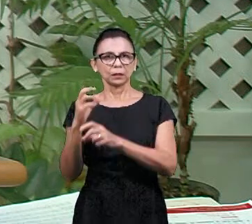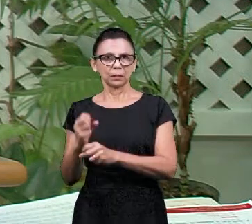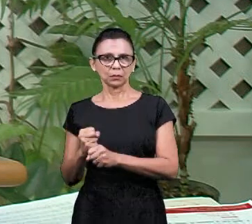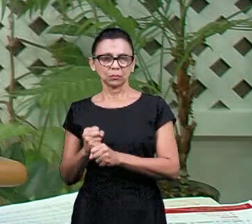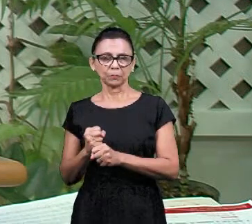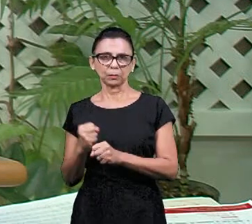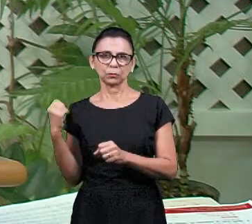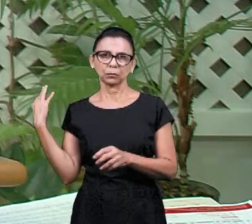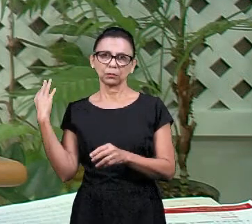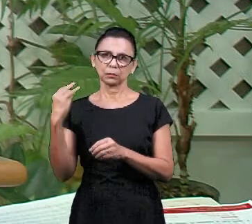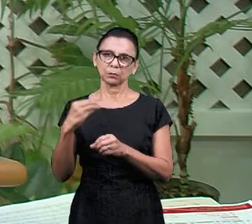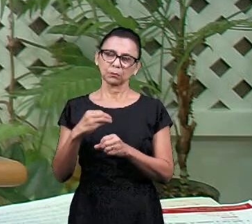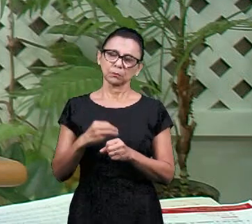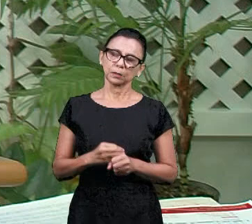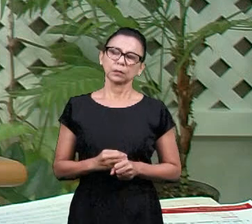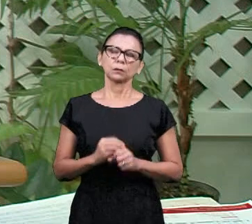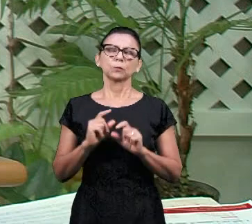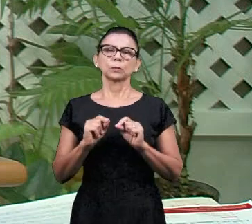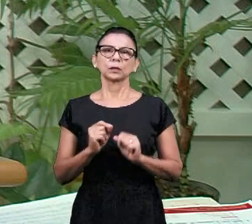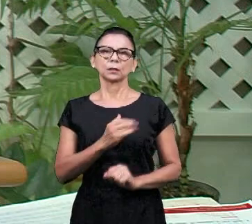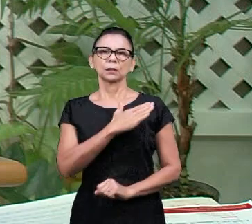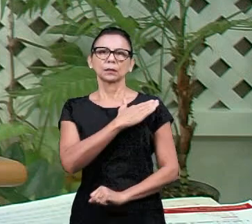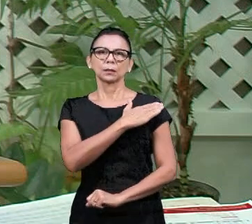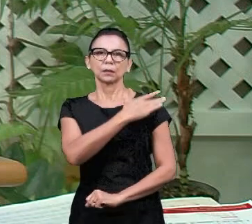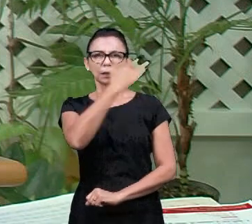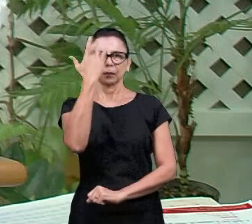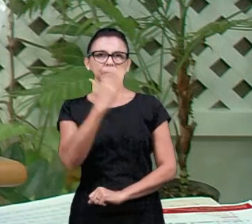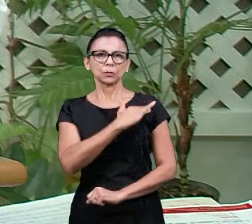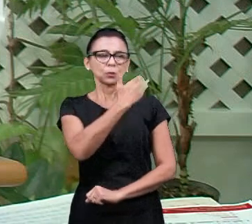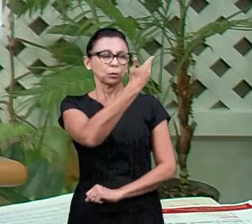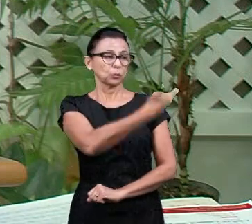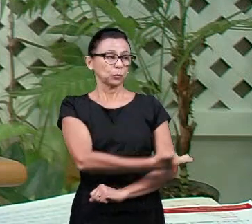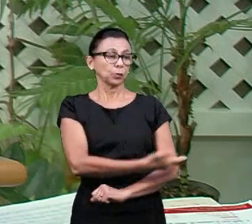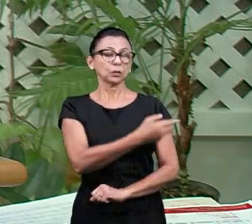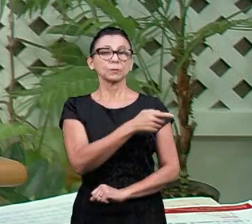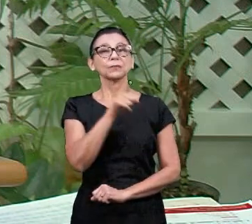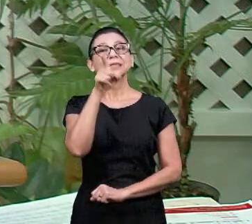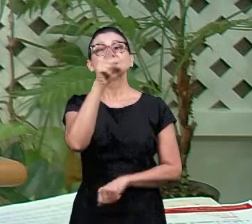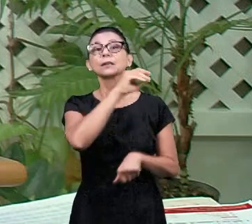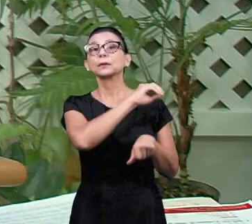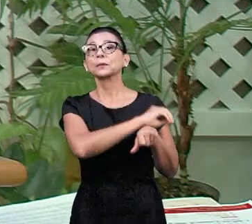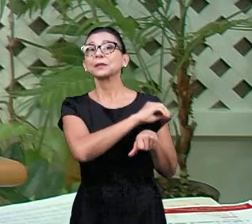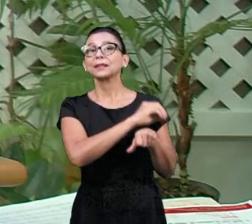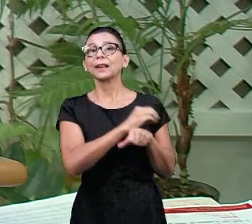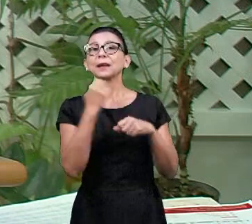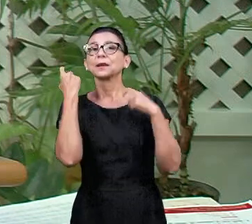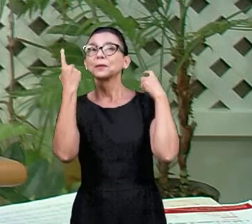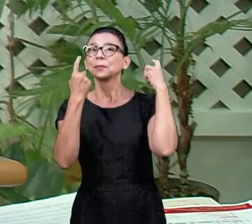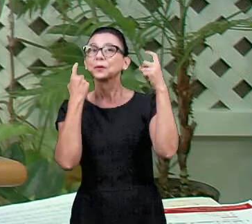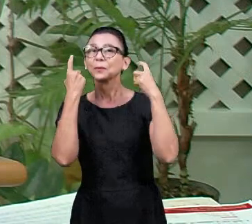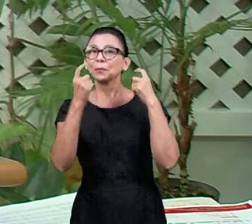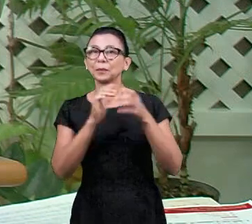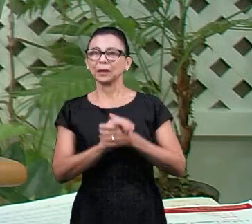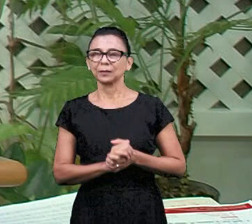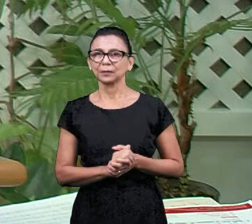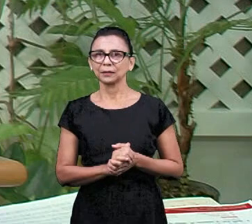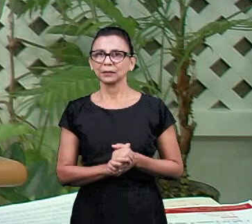qui est lié. C'est le soin avec celui qui a besoin d'être sauvé. Vous allez au ciel,